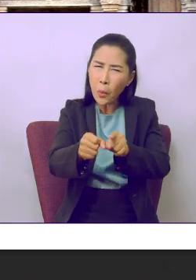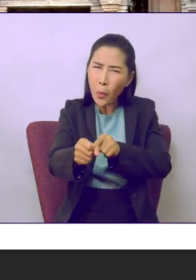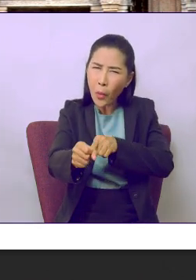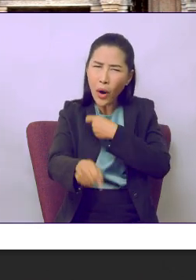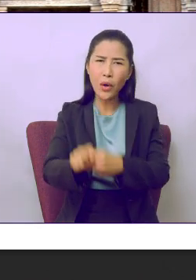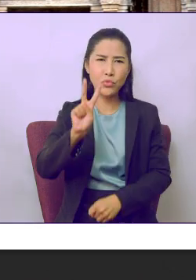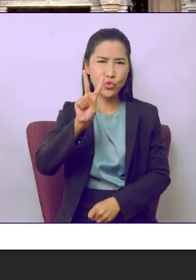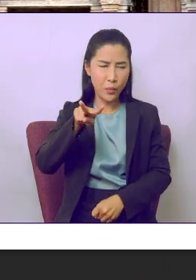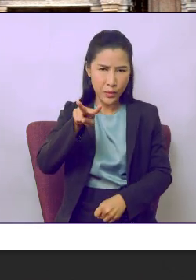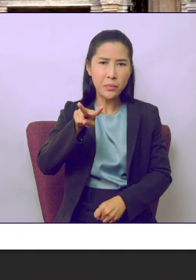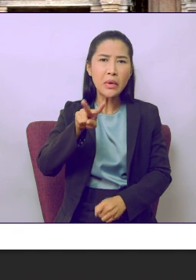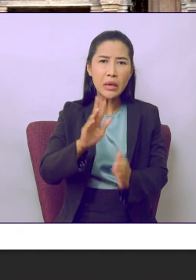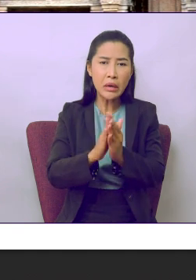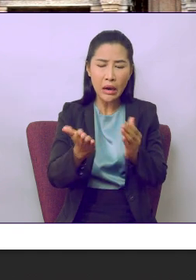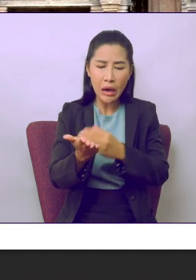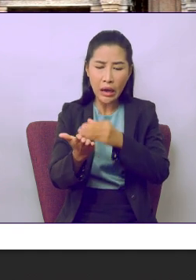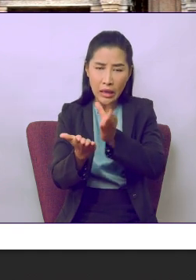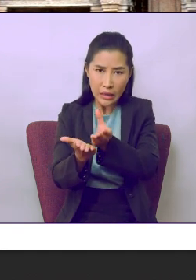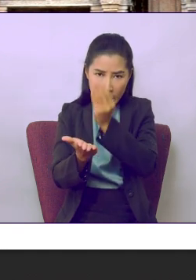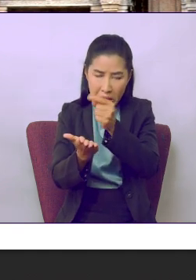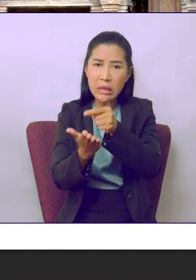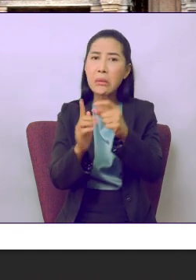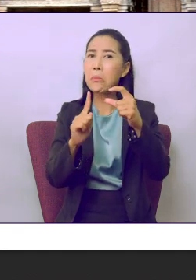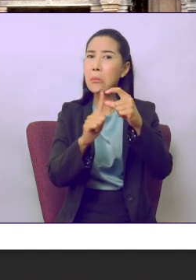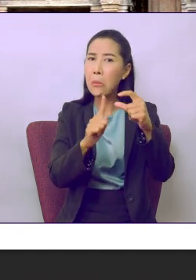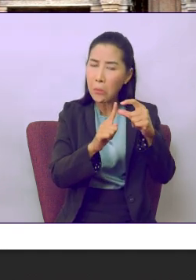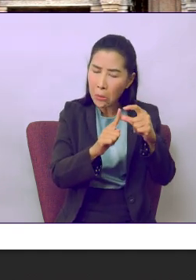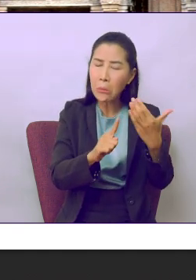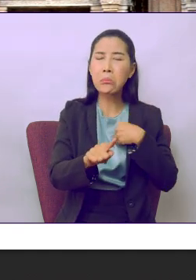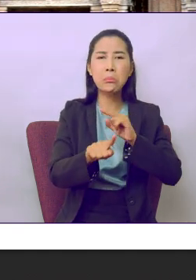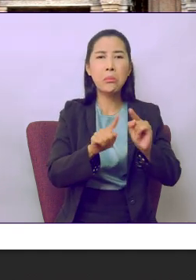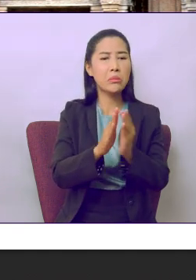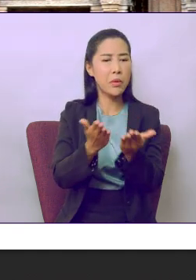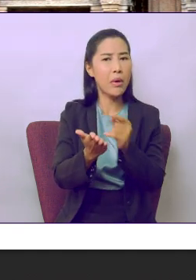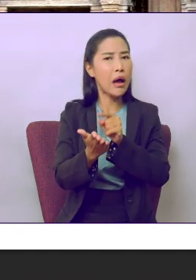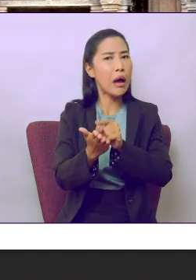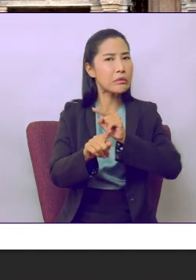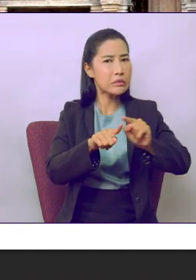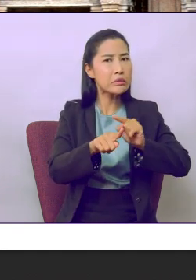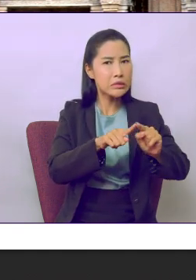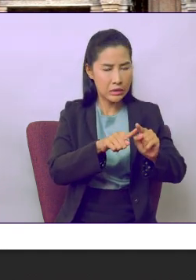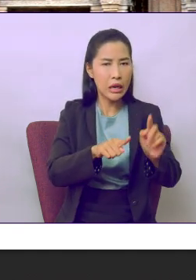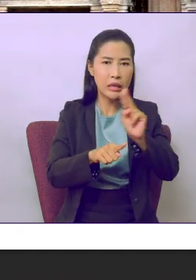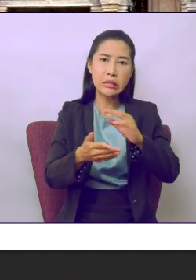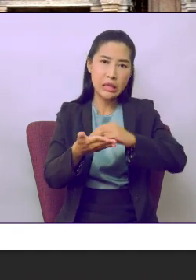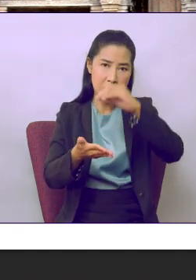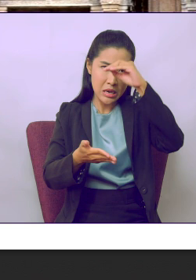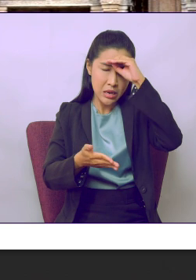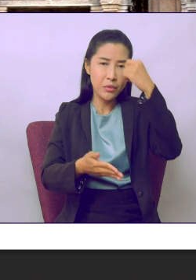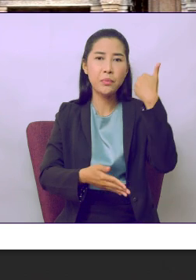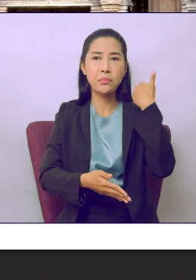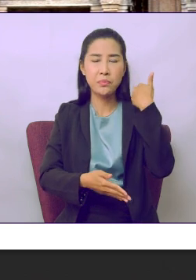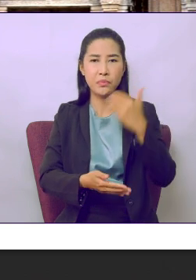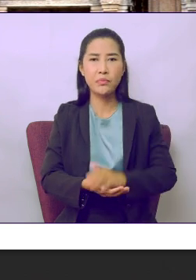ผมก็ยังเรียนอยู่เลยเล่มเนี้ยนะครับหรือว่าหัถปฏิปิกะเนี่ยนะครับก็เกือบ 1000ปีนะครับก็ยังยังใช้เรียนอยู่เหมือนกันนะครับเพราะว่าเราต้อง